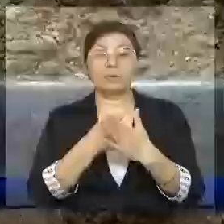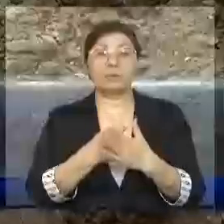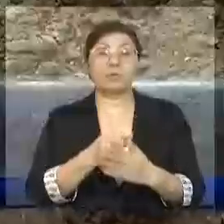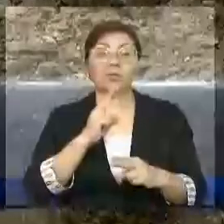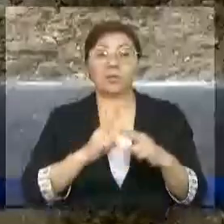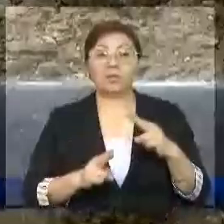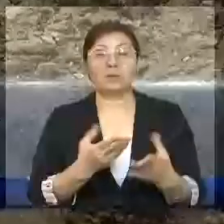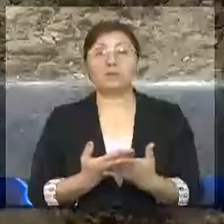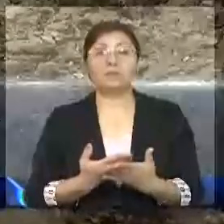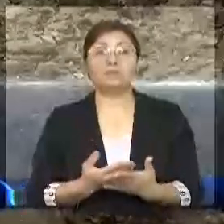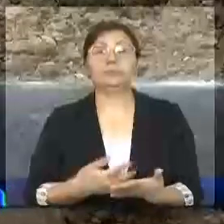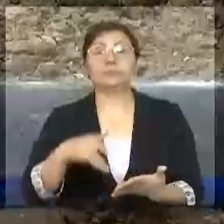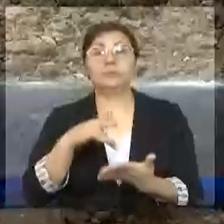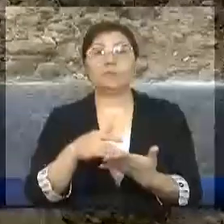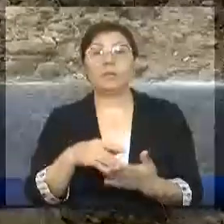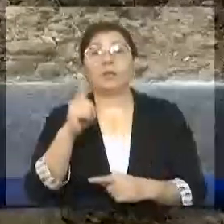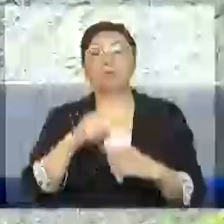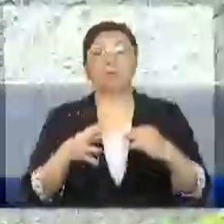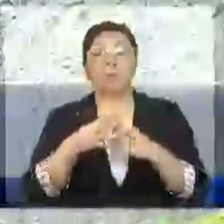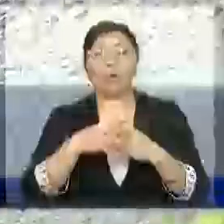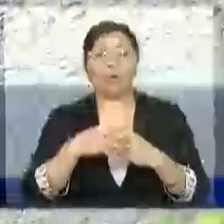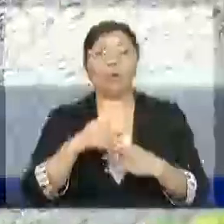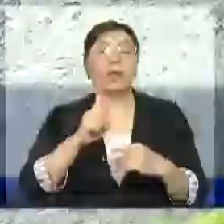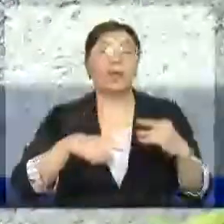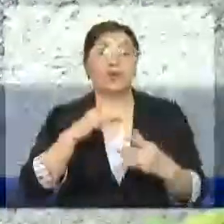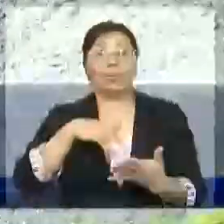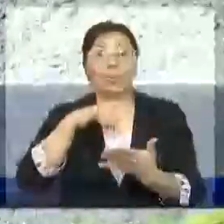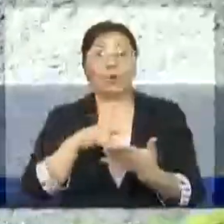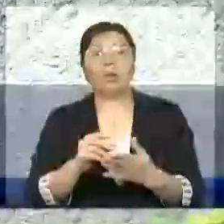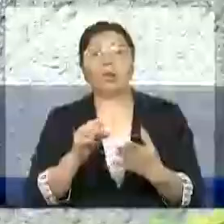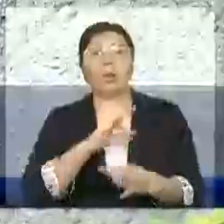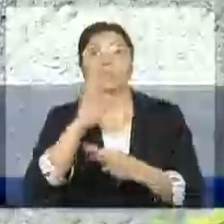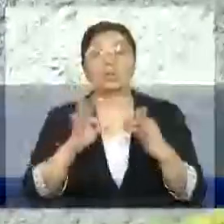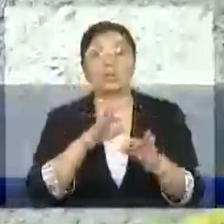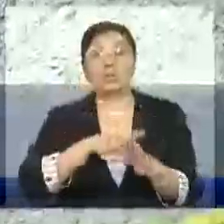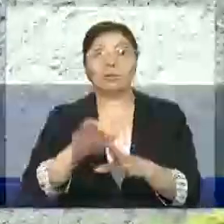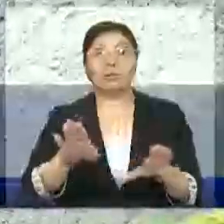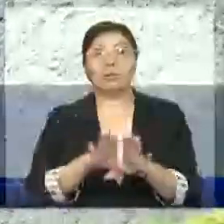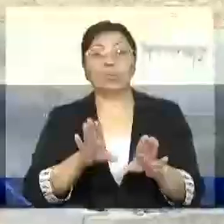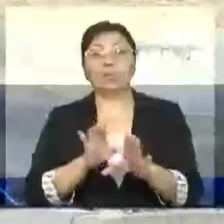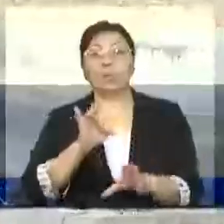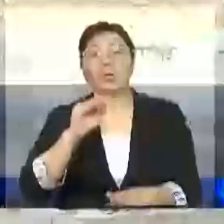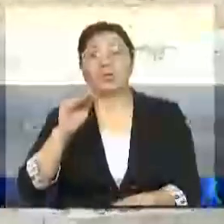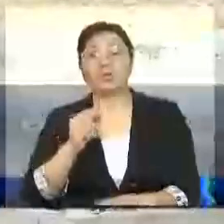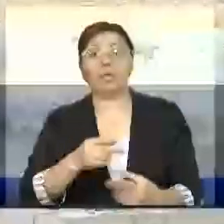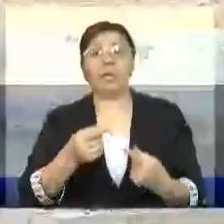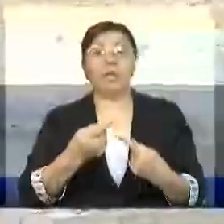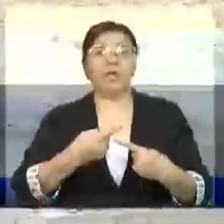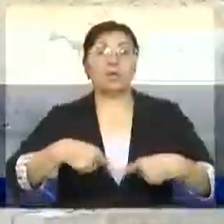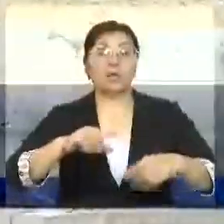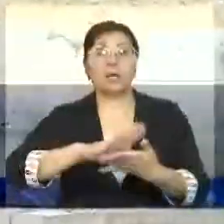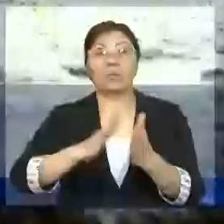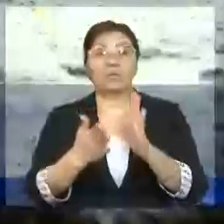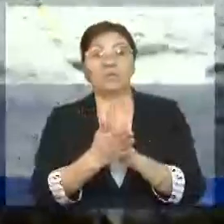бітеді. Сонымен қатар қалада туған қала бірлестік жобасы жүзеге асып жатыр. Бұл ERG компаниясымен жасасқан меморандум